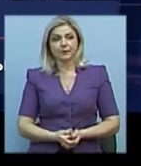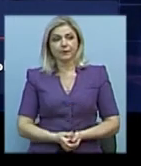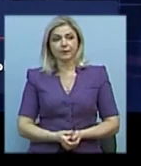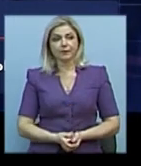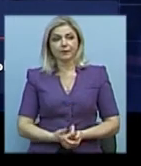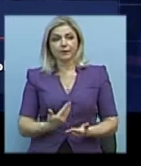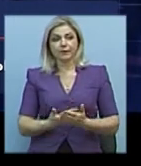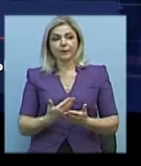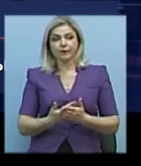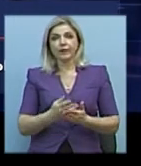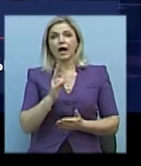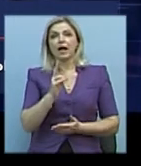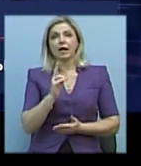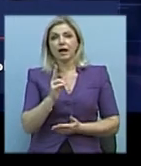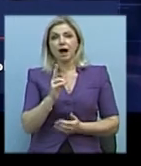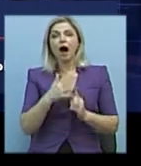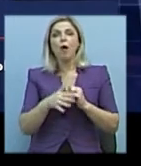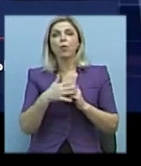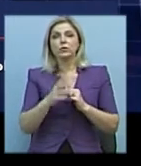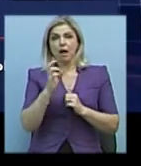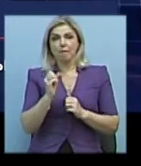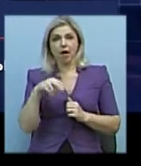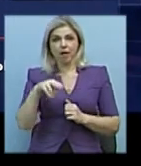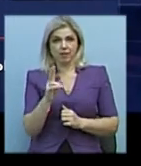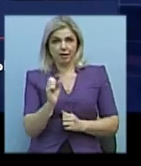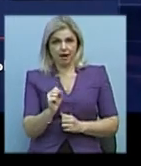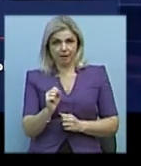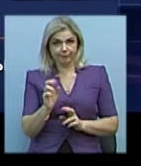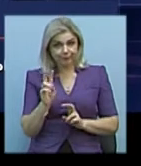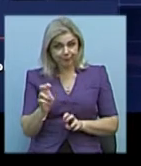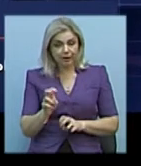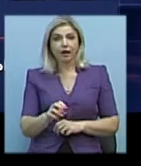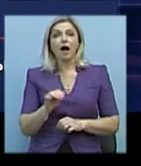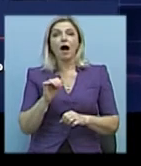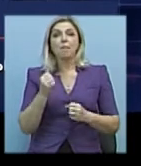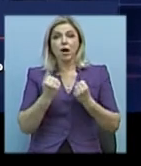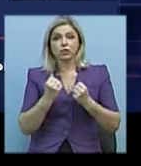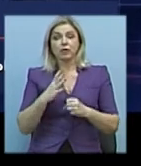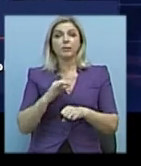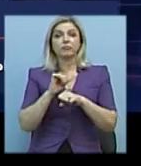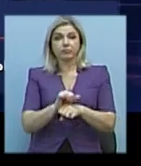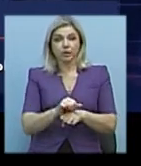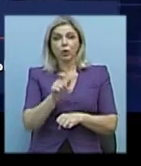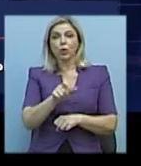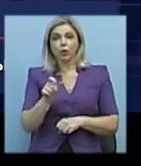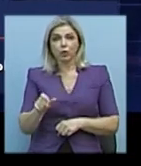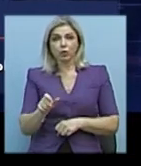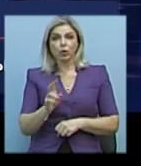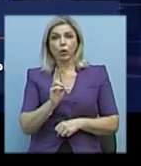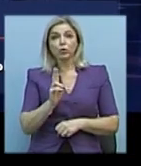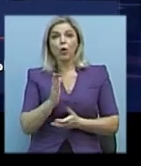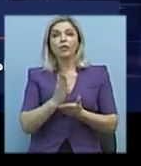десь близько кривої капустяної балки. Автівку було зупинено. Особи, які